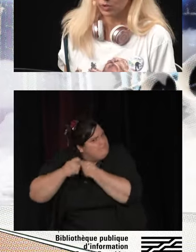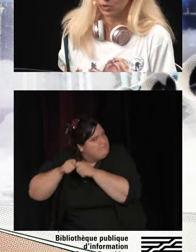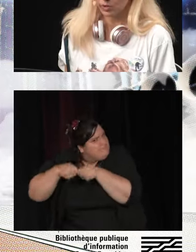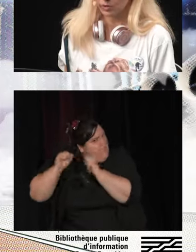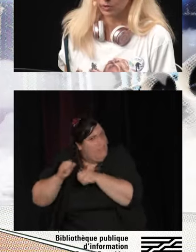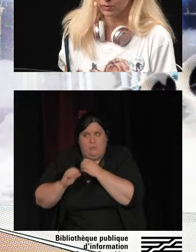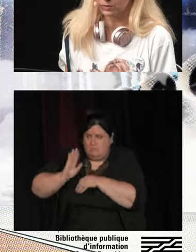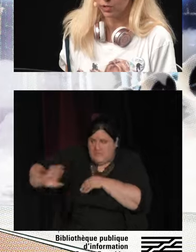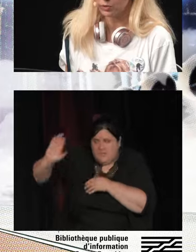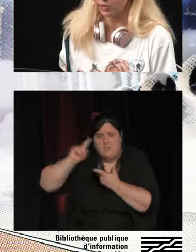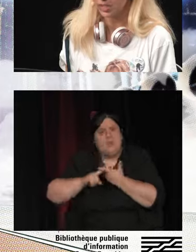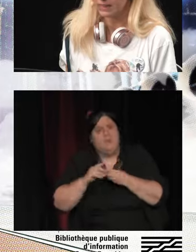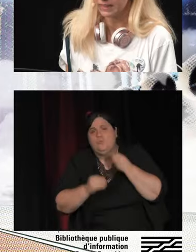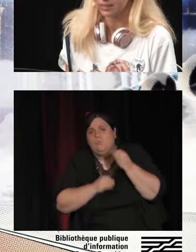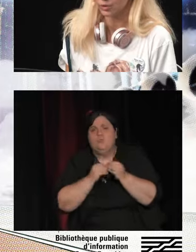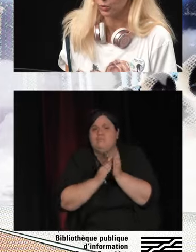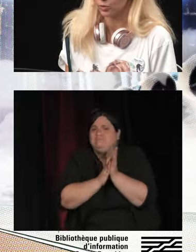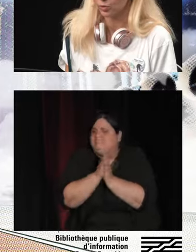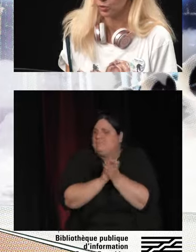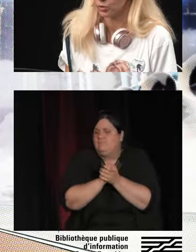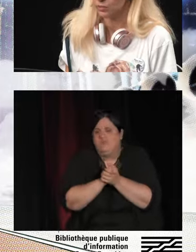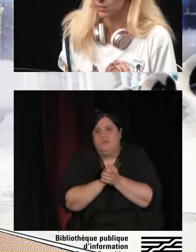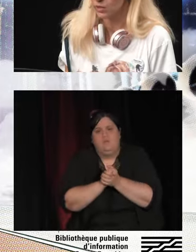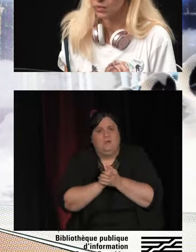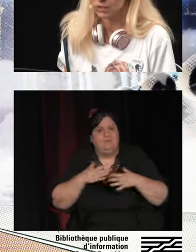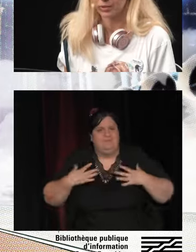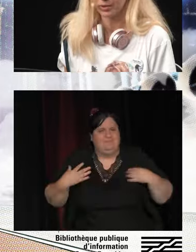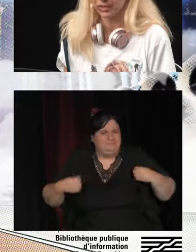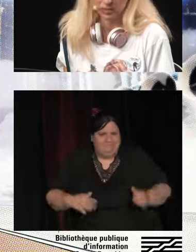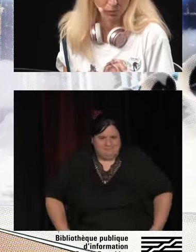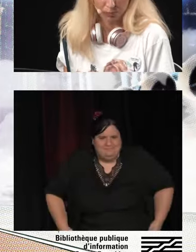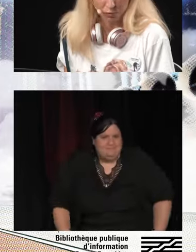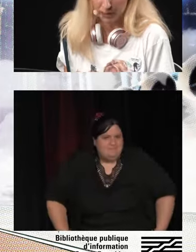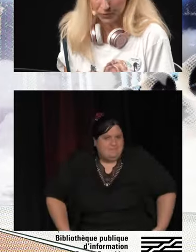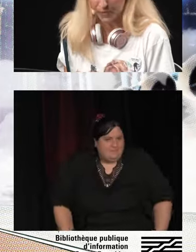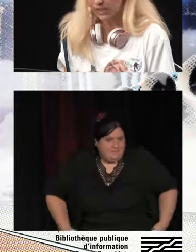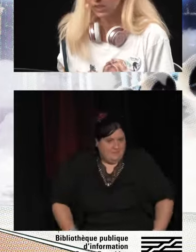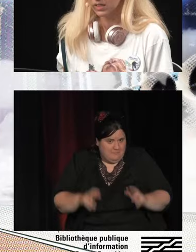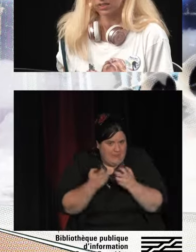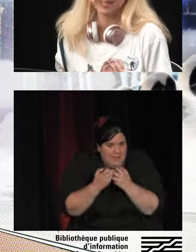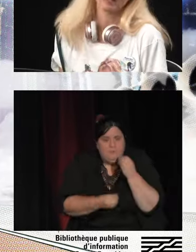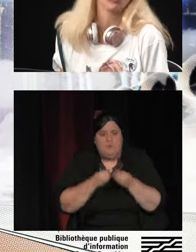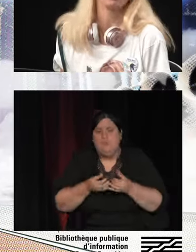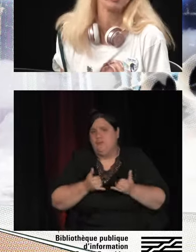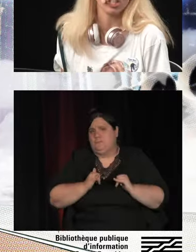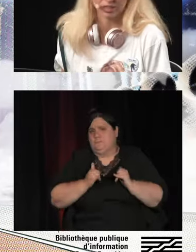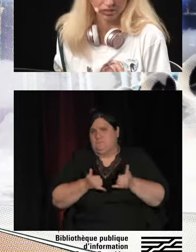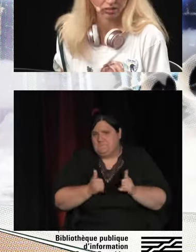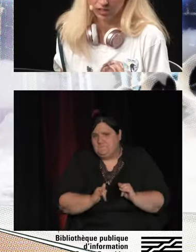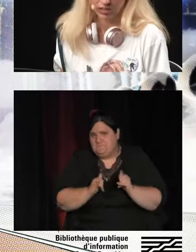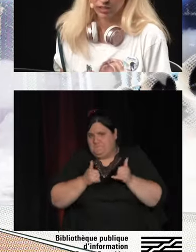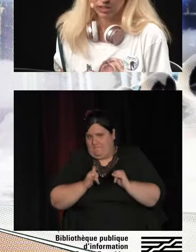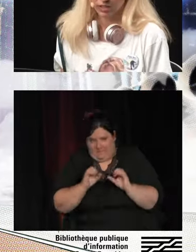en a qui se frottent les mains contre leurs vêtements, il y en a qui peuvent se balancer. C'est un des gros